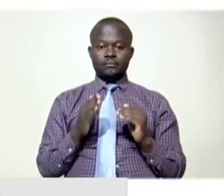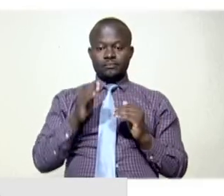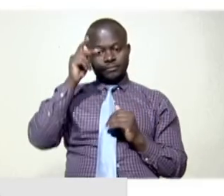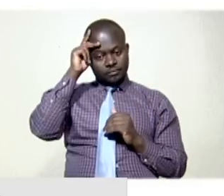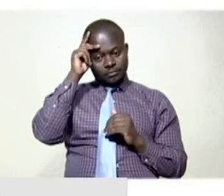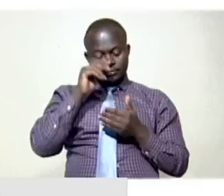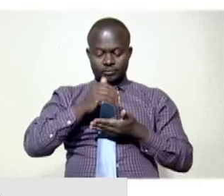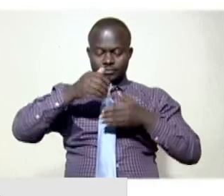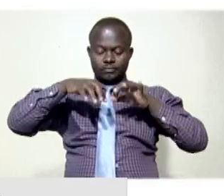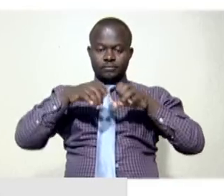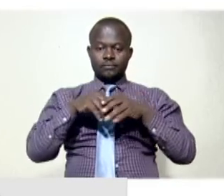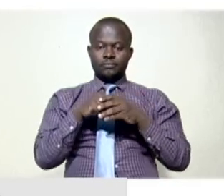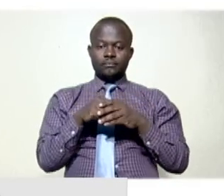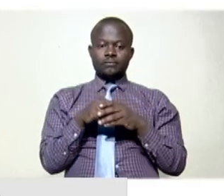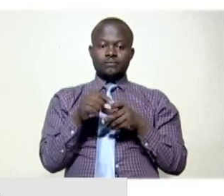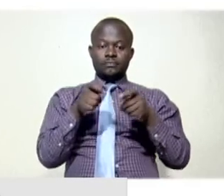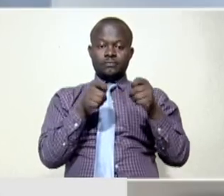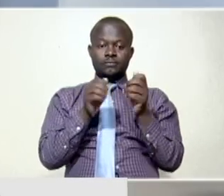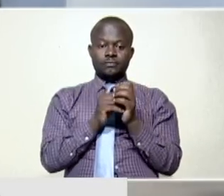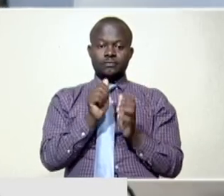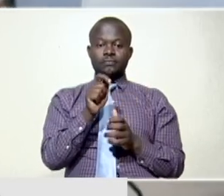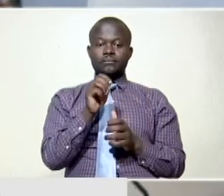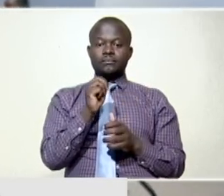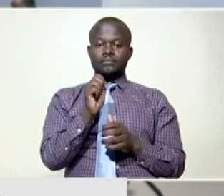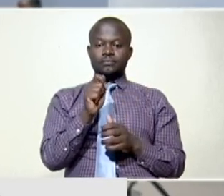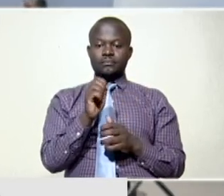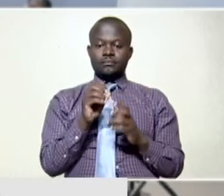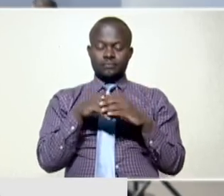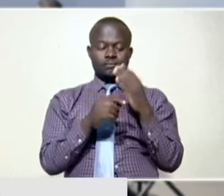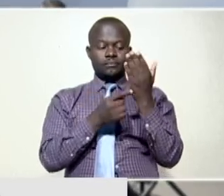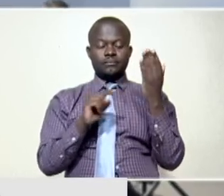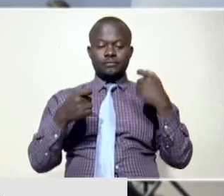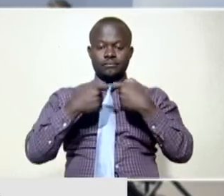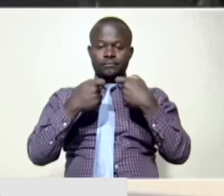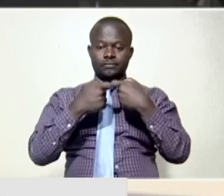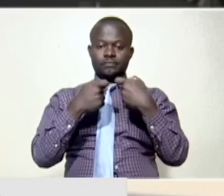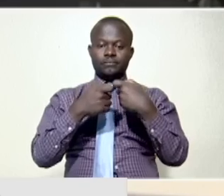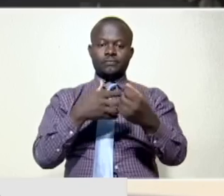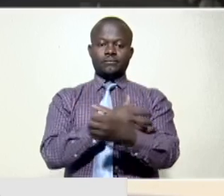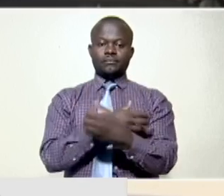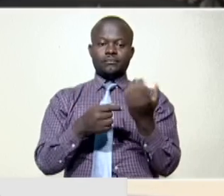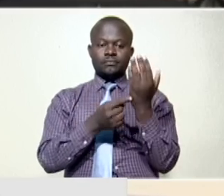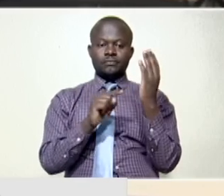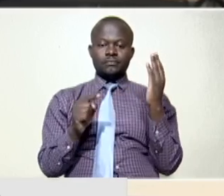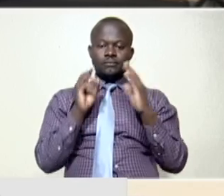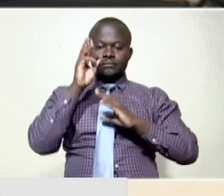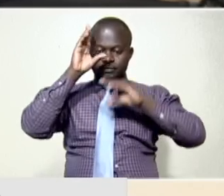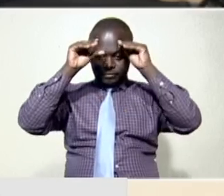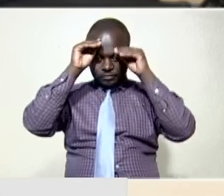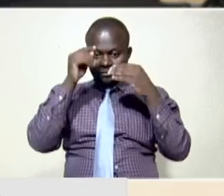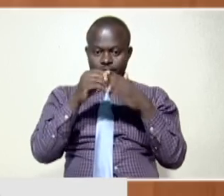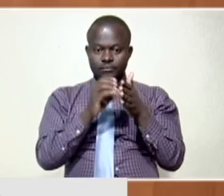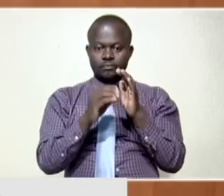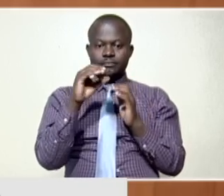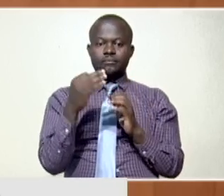mu bya mudasobwa computer control and automation ndetse n'ikoranabuhanga mu by'amashanyarazi power engineering. Bagiye kwiga amasomo y'icyiciro